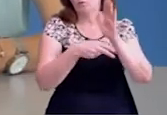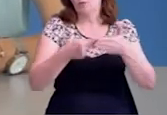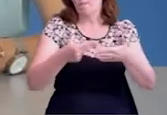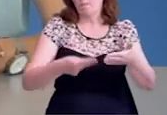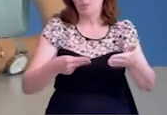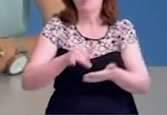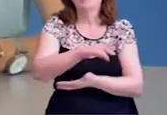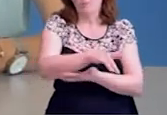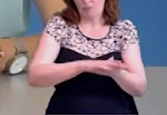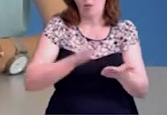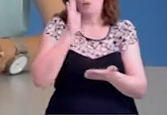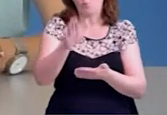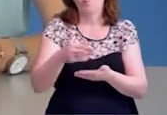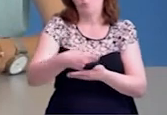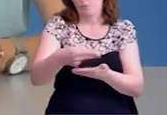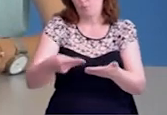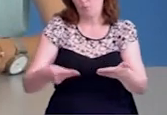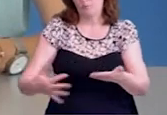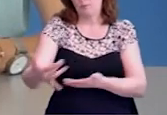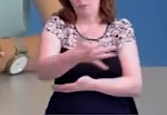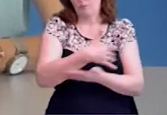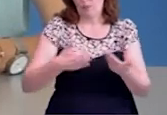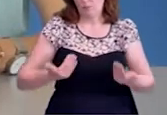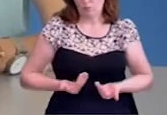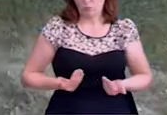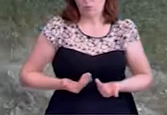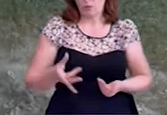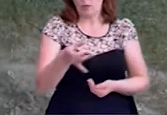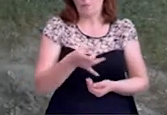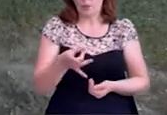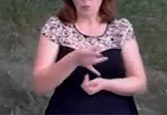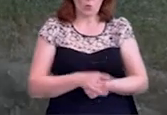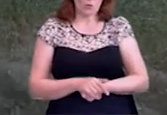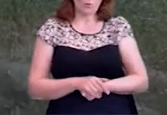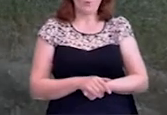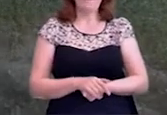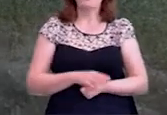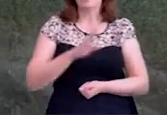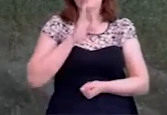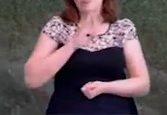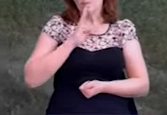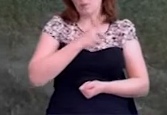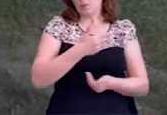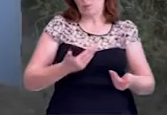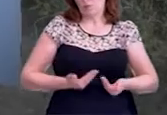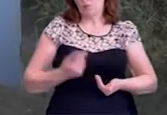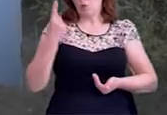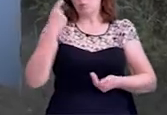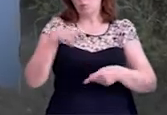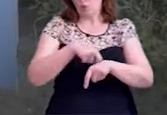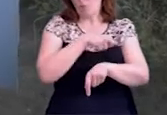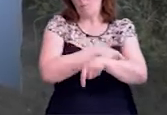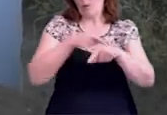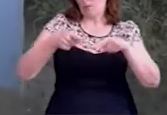Збиратимуть їх і надалі. Подробиці дивіться далі у матеріалі. Жителька мікрорайону Ірина Демченко живе за 100 метрів